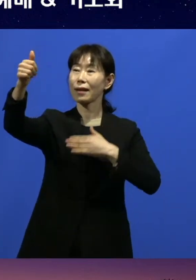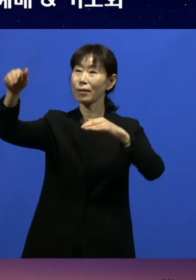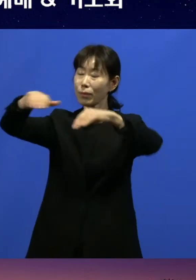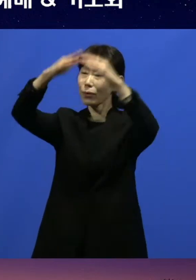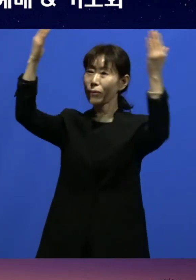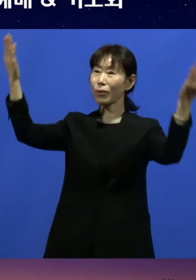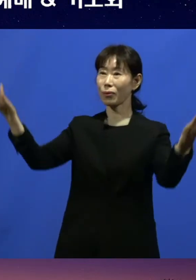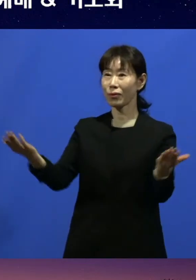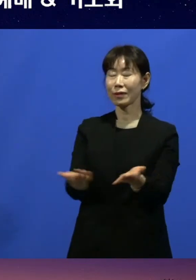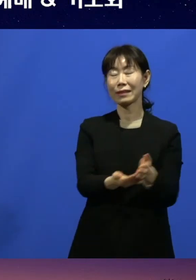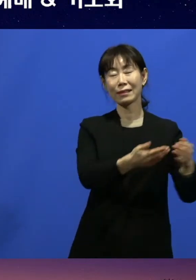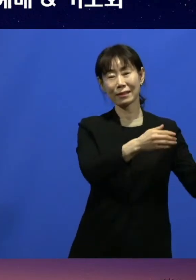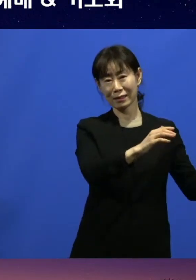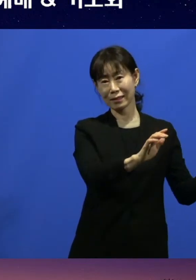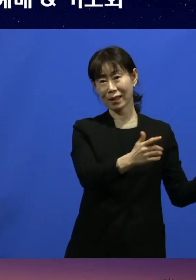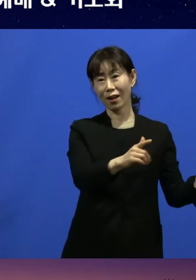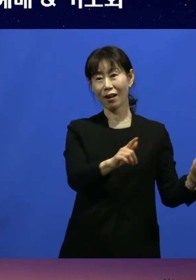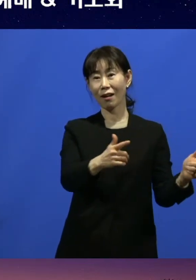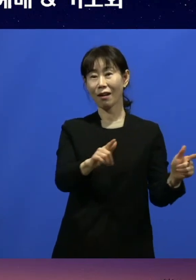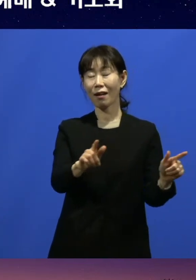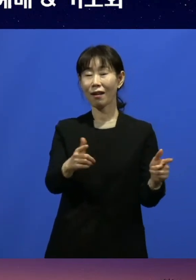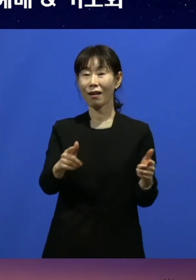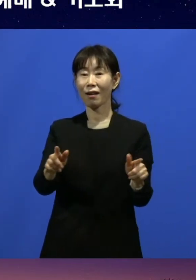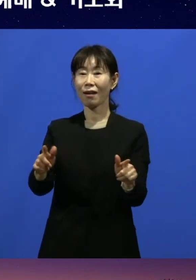나의 모든